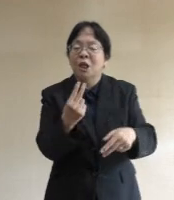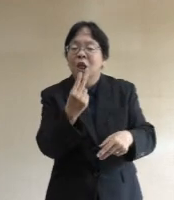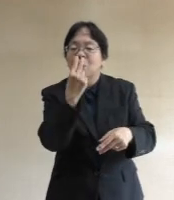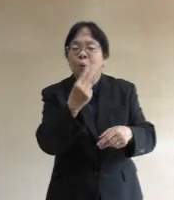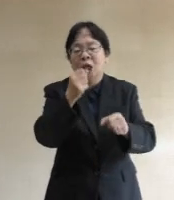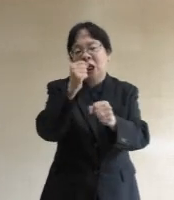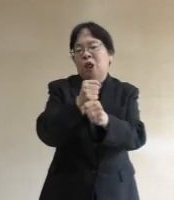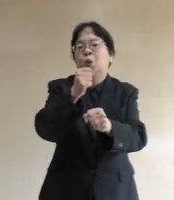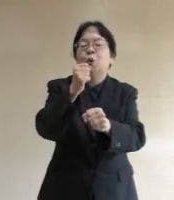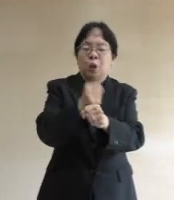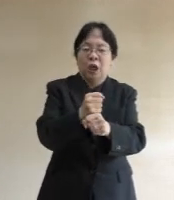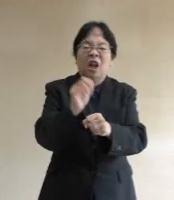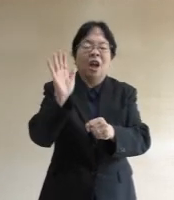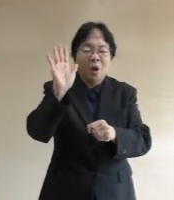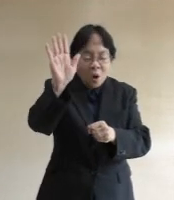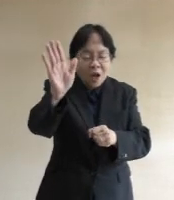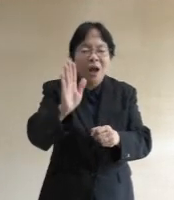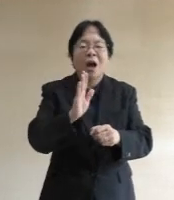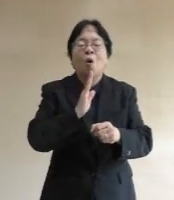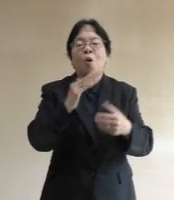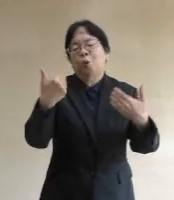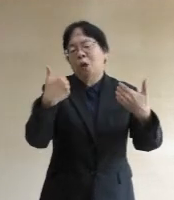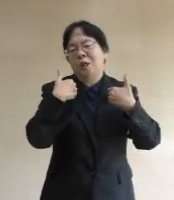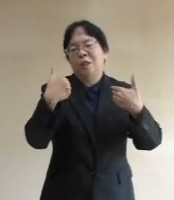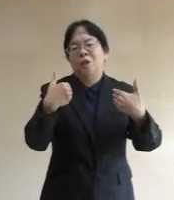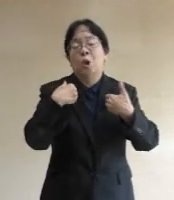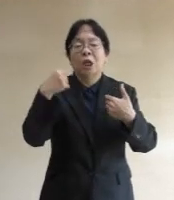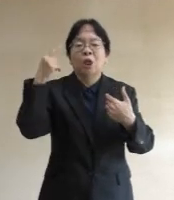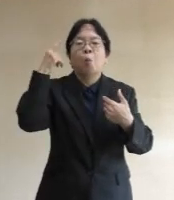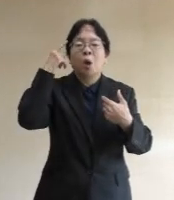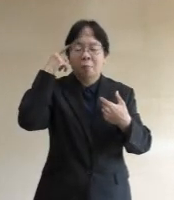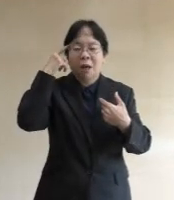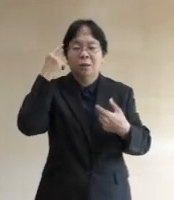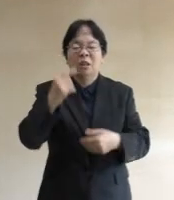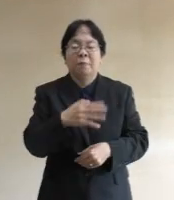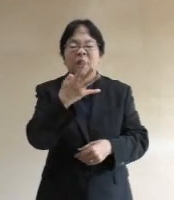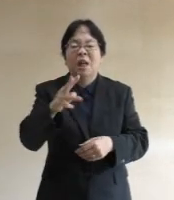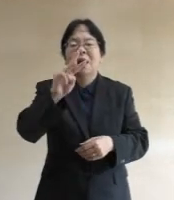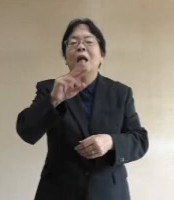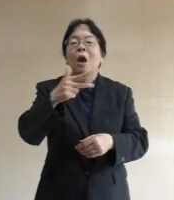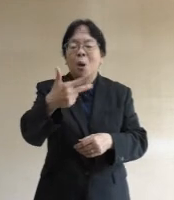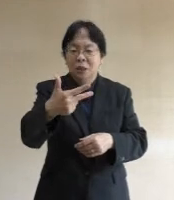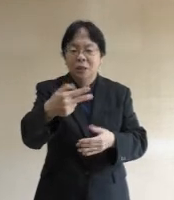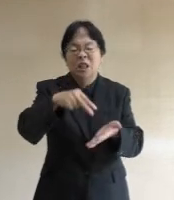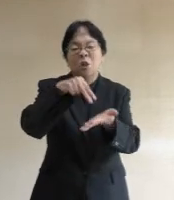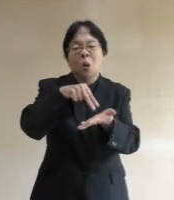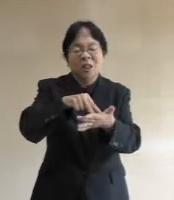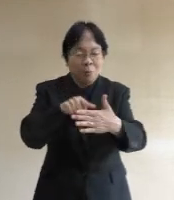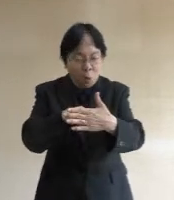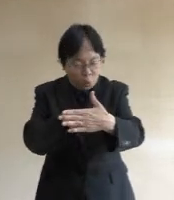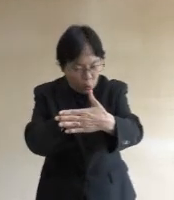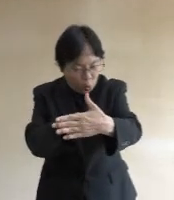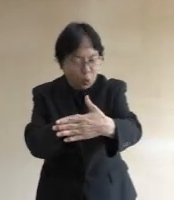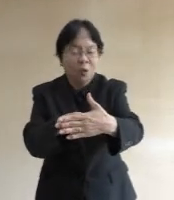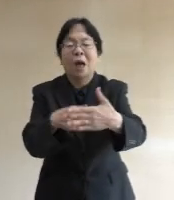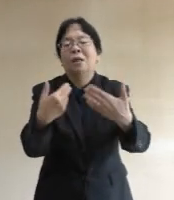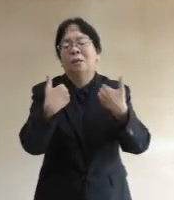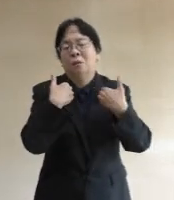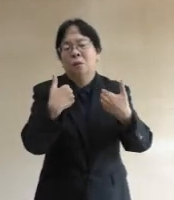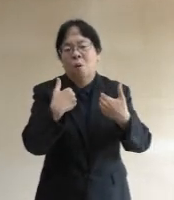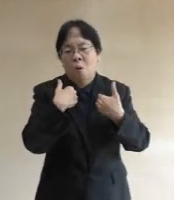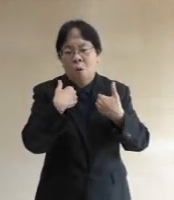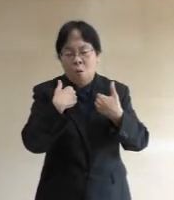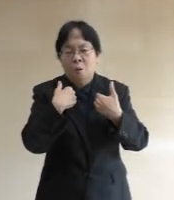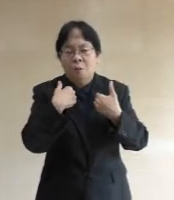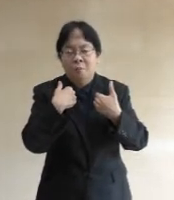り、これは本当にこれからの時代必要なことだというふうに思いますので、掛川市としても努力していきたい